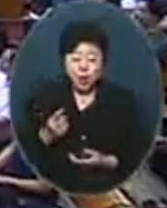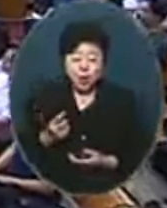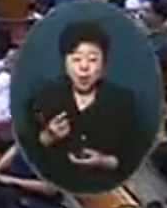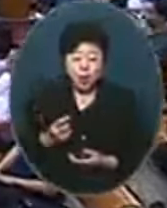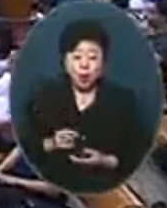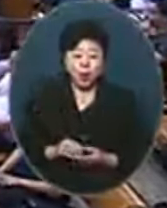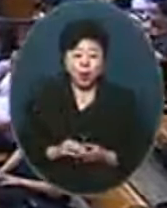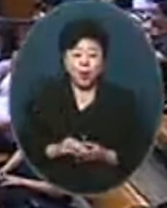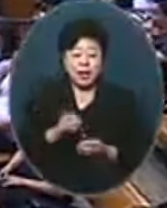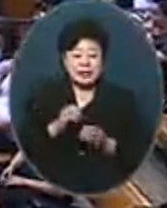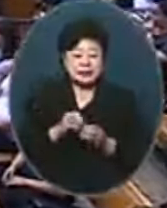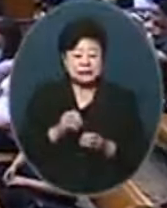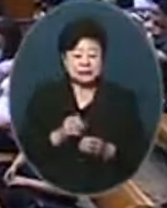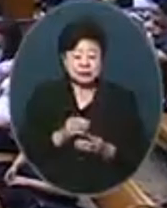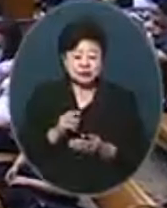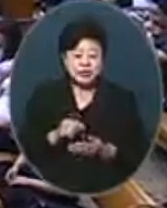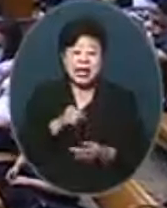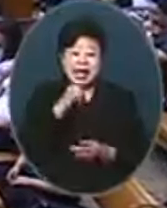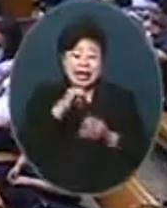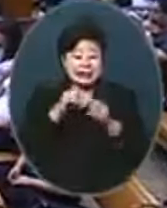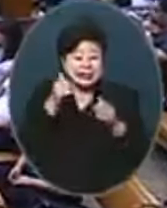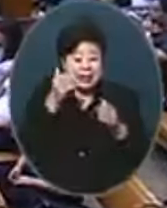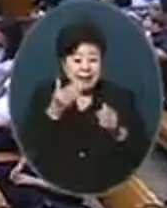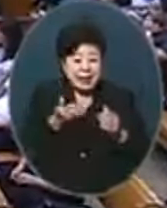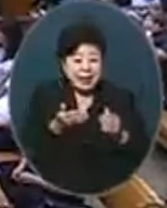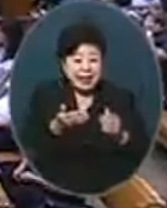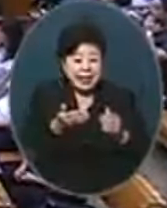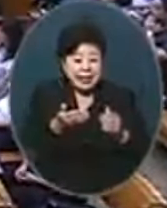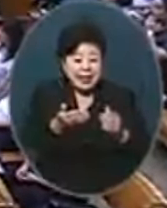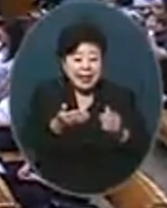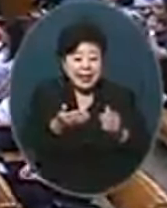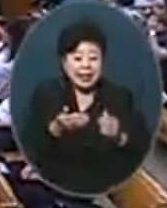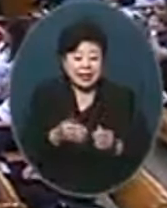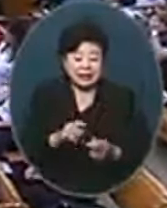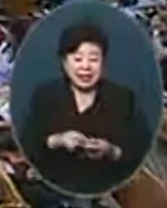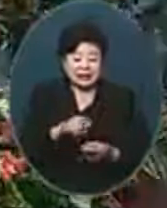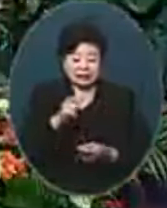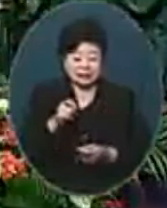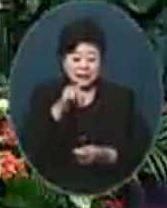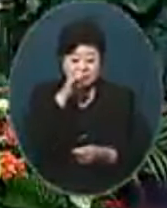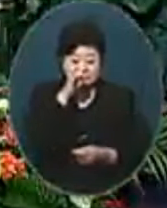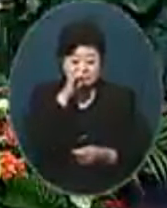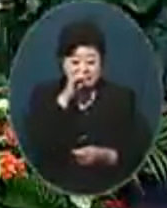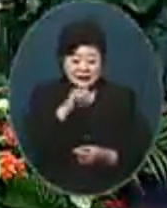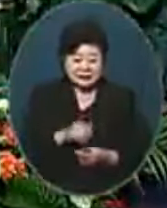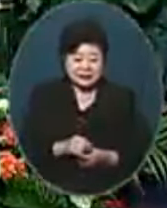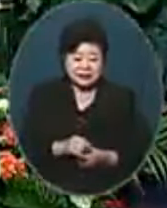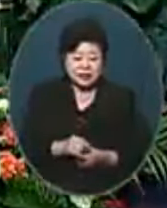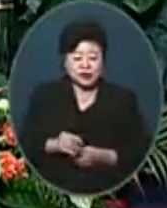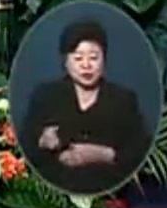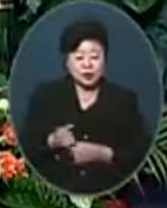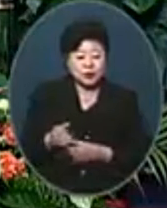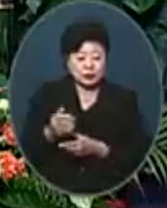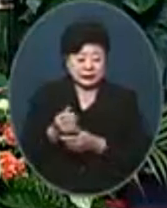작품 중에 가난한 사람들이라는 단편이 있습니다. 한 어부가